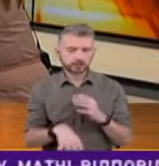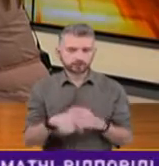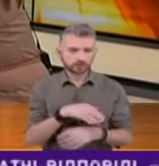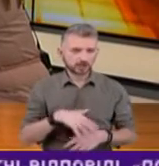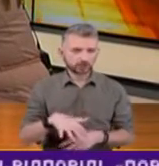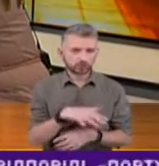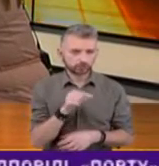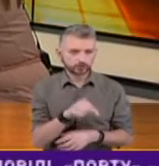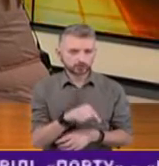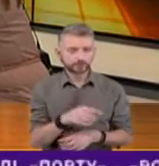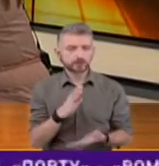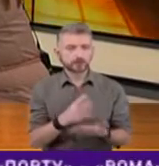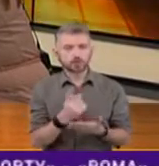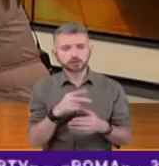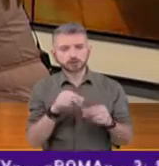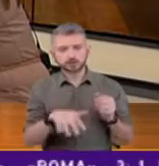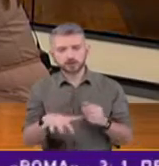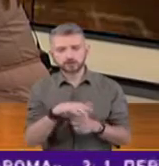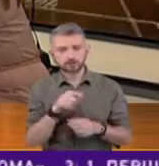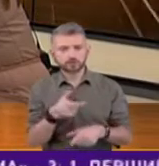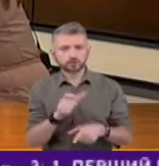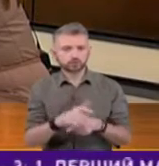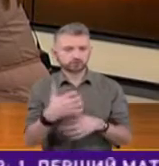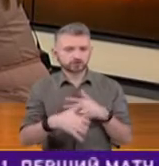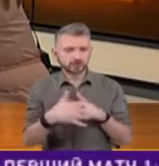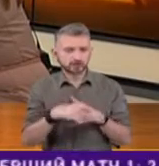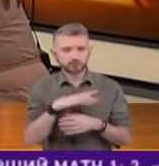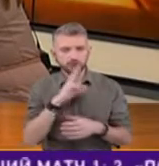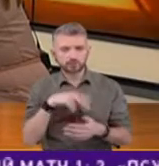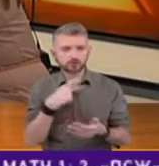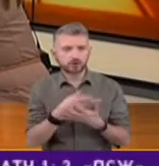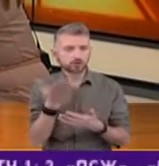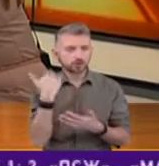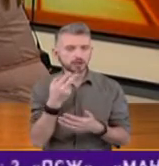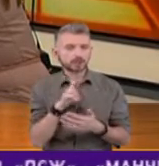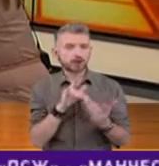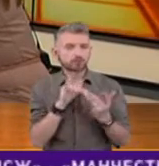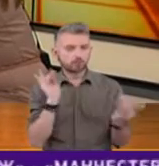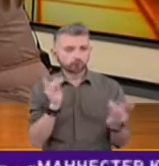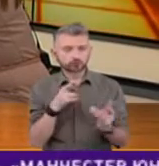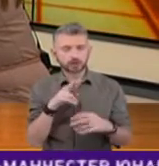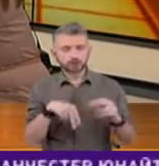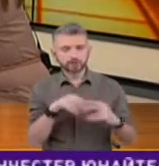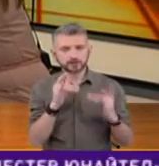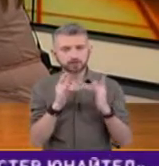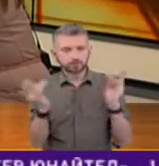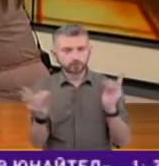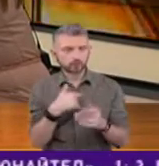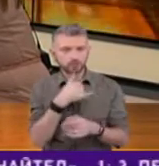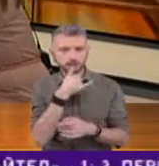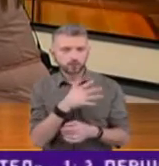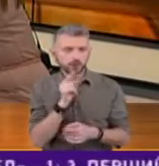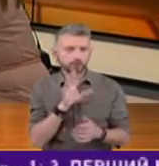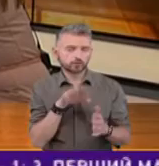оскільки є одна земельна ділянка, вона дуже посередині, яка була передбачена колись для будівництва мосту, ми не могли